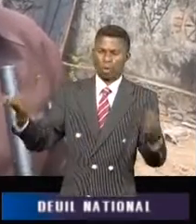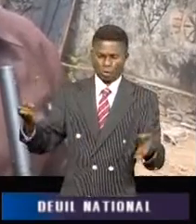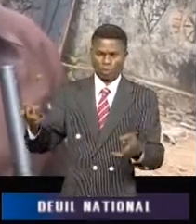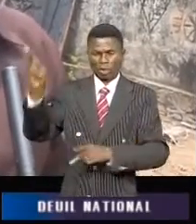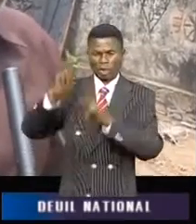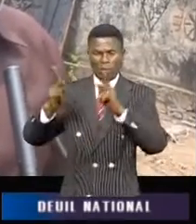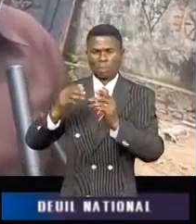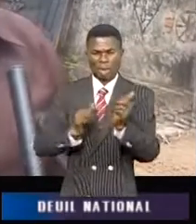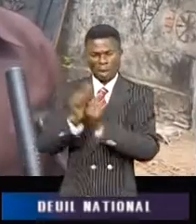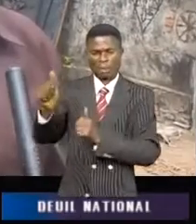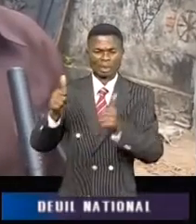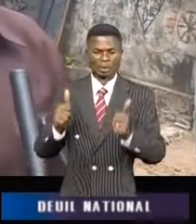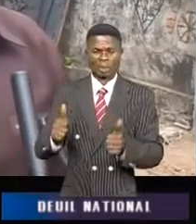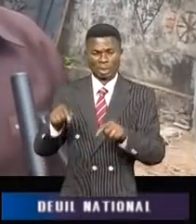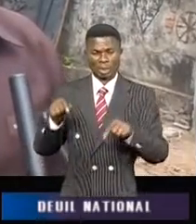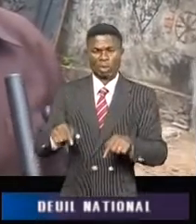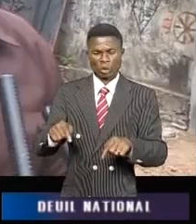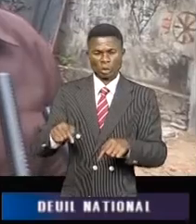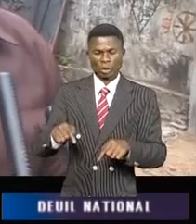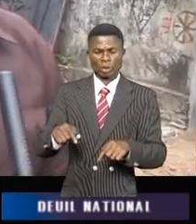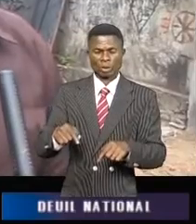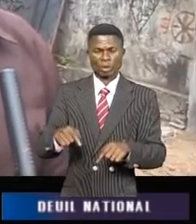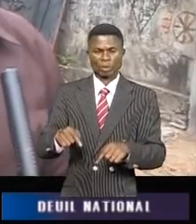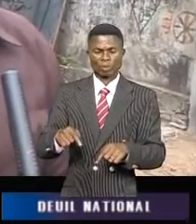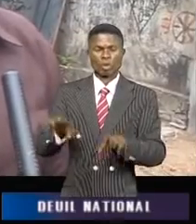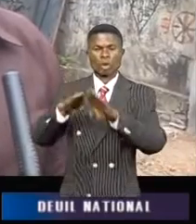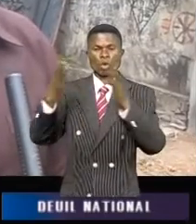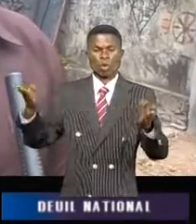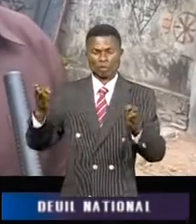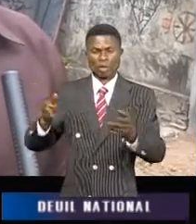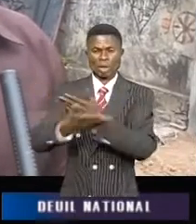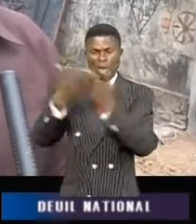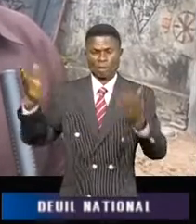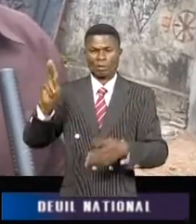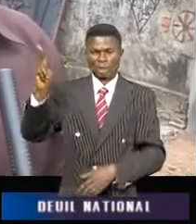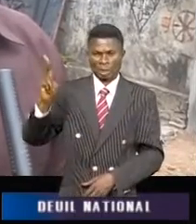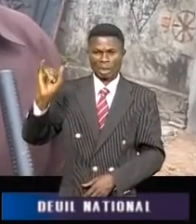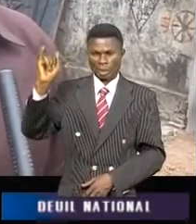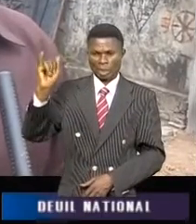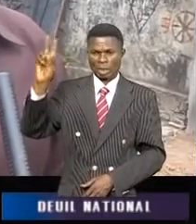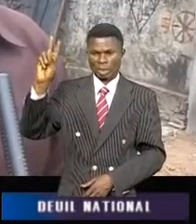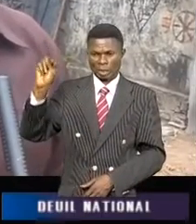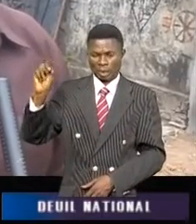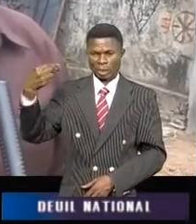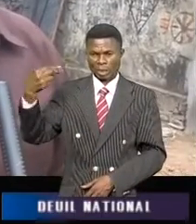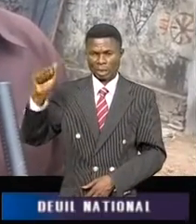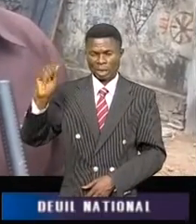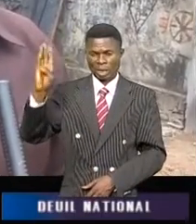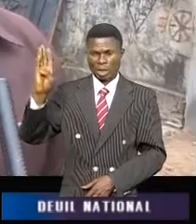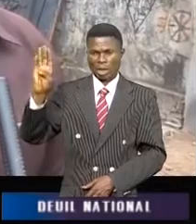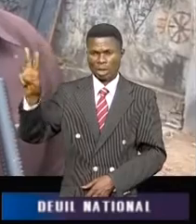population qui souffre. Ici, c'est ce qu'on appelle le boucle Kingabwa. Ça fait à peu près 2,5 km. Nous entrons